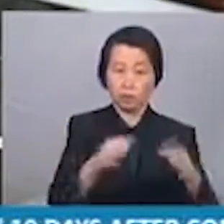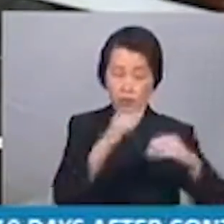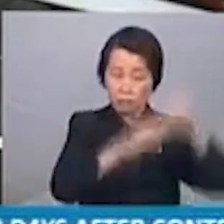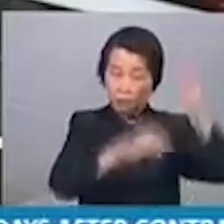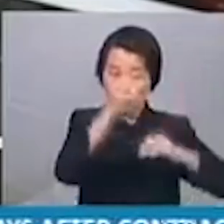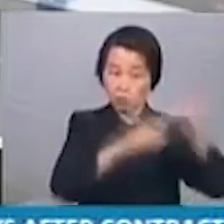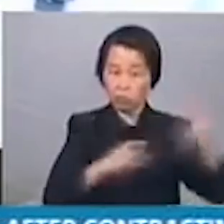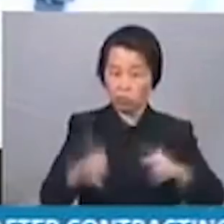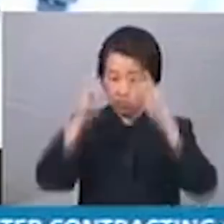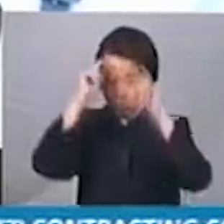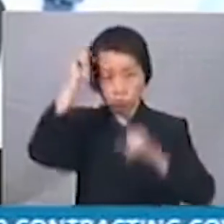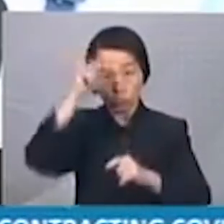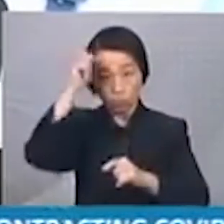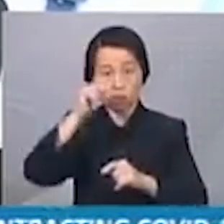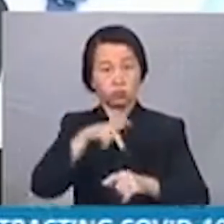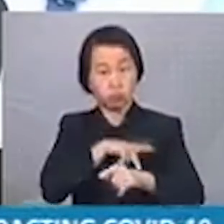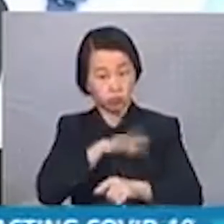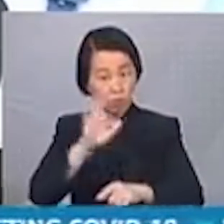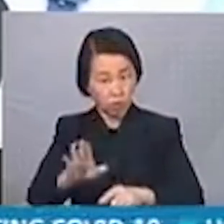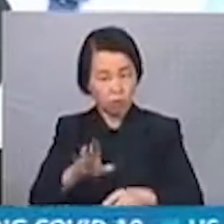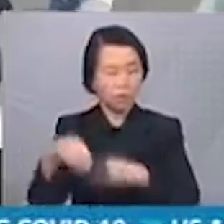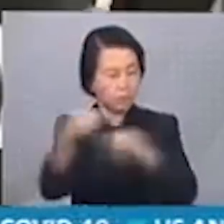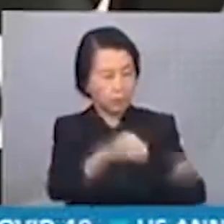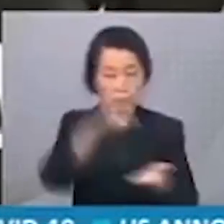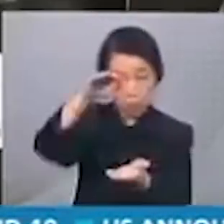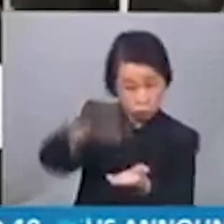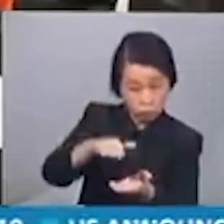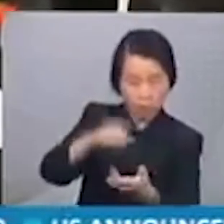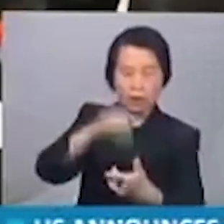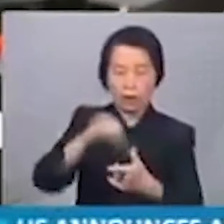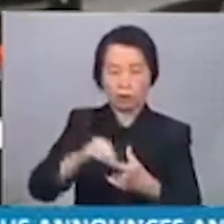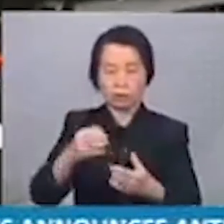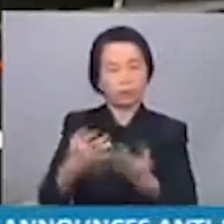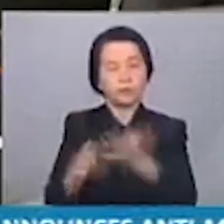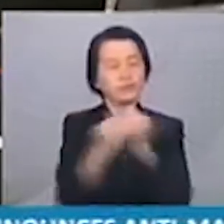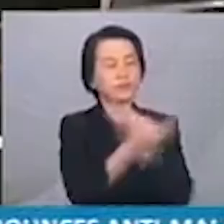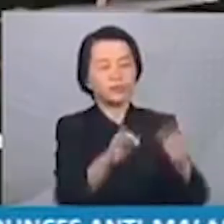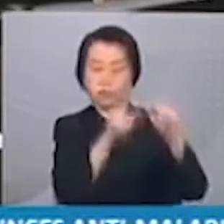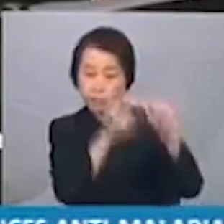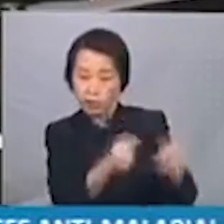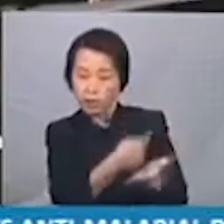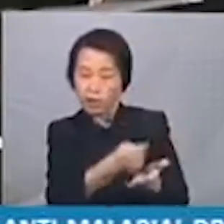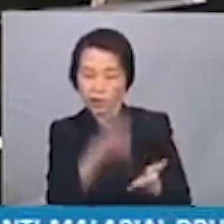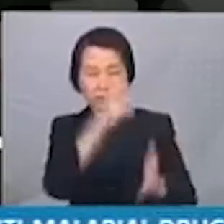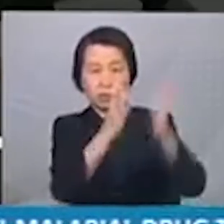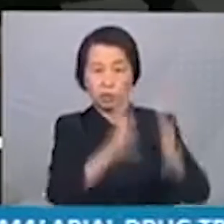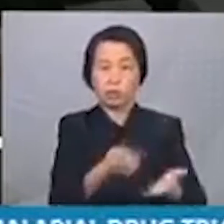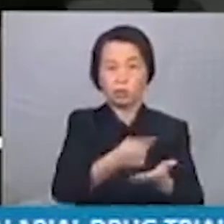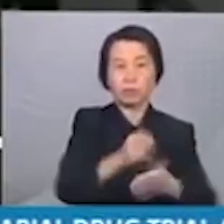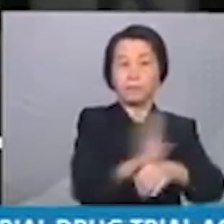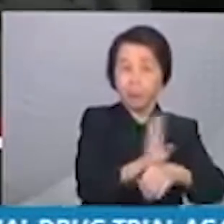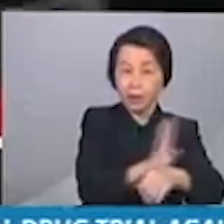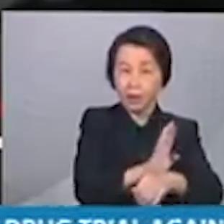atau ruang penjagaan yang memberikan pengurangan atau pelepasan sewa kepada penyewa premis perniagaan